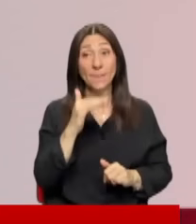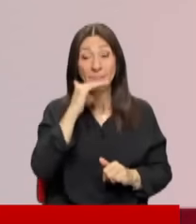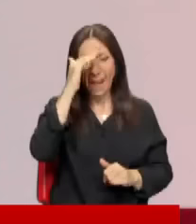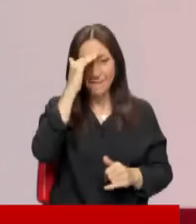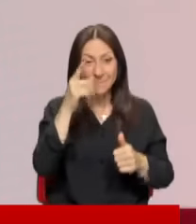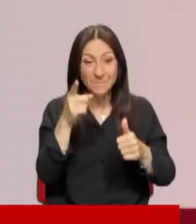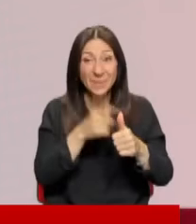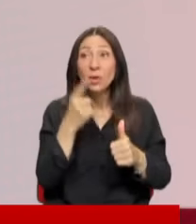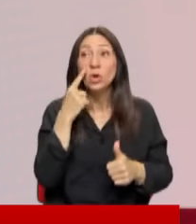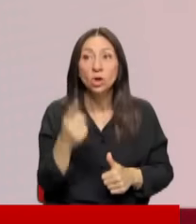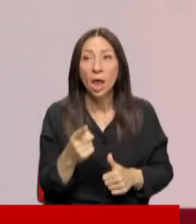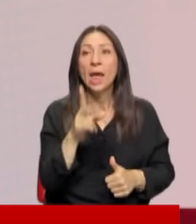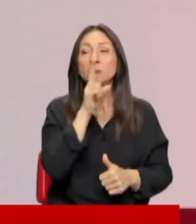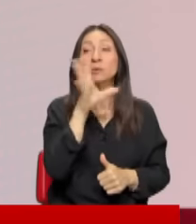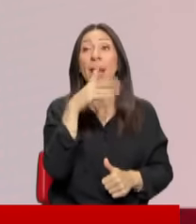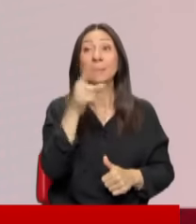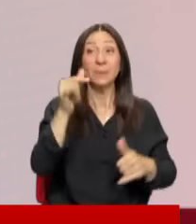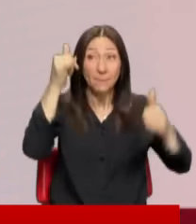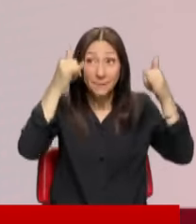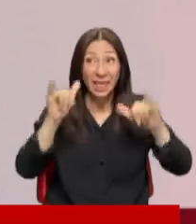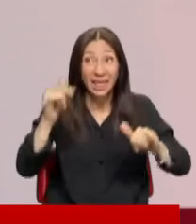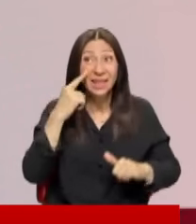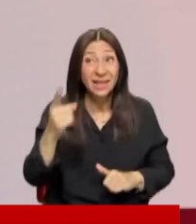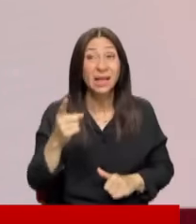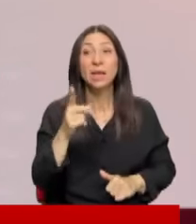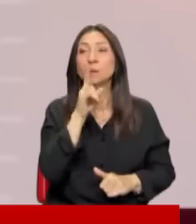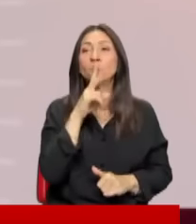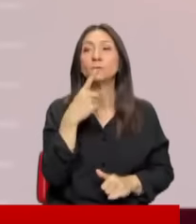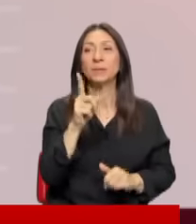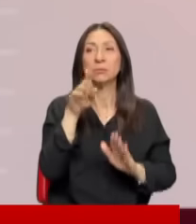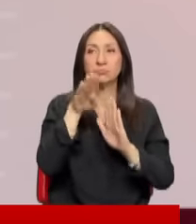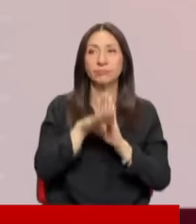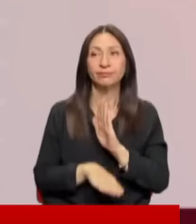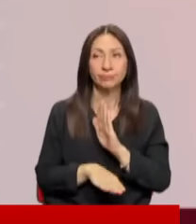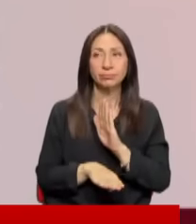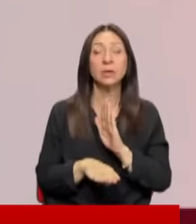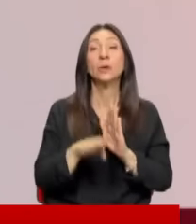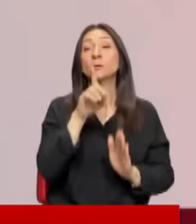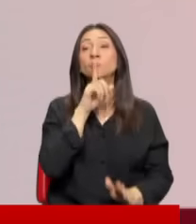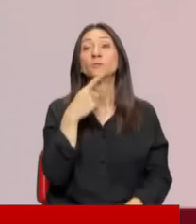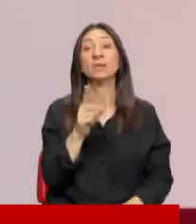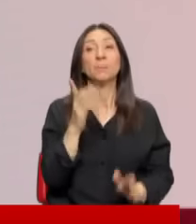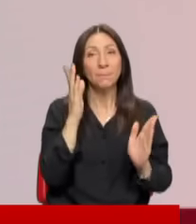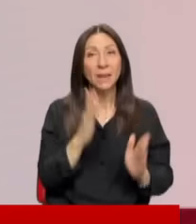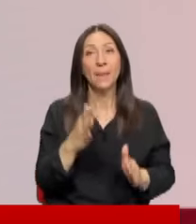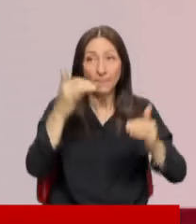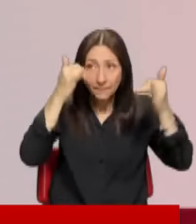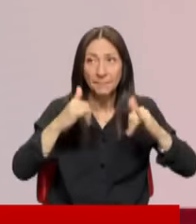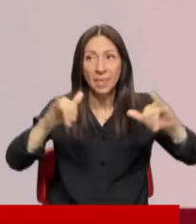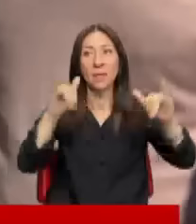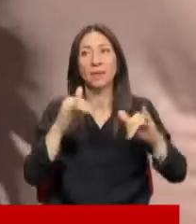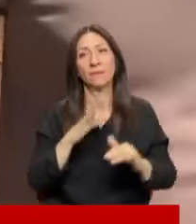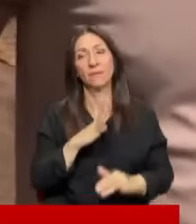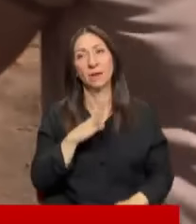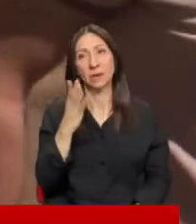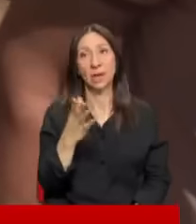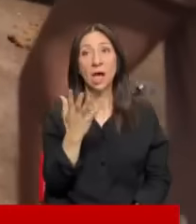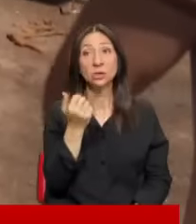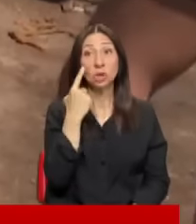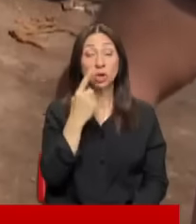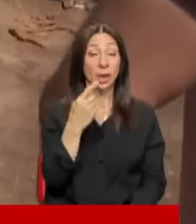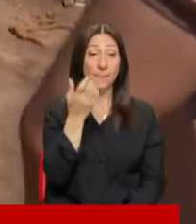ilk gününde ise 250 bin liralık kurbanlıklar 200 bin liranın altına düştü. 100 bin liraya bile büyükbaş kurbanlık satıldı. Alıcıya